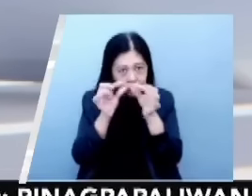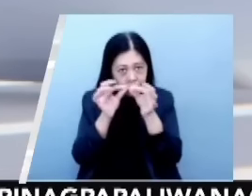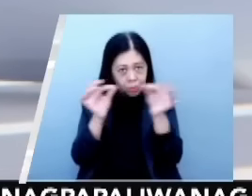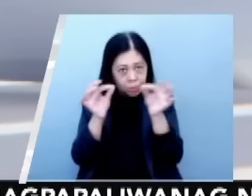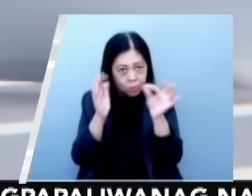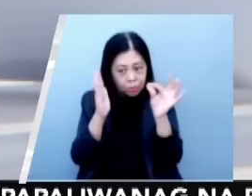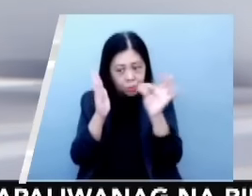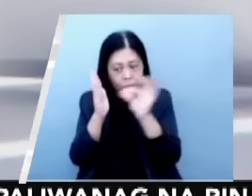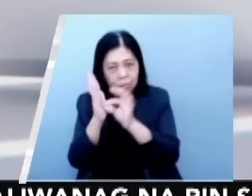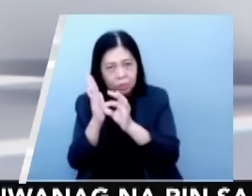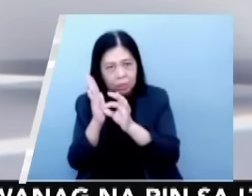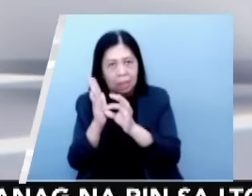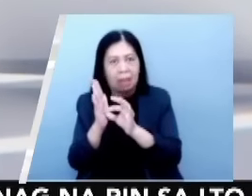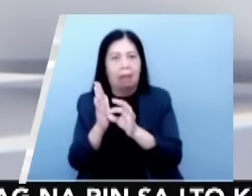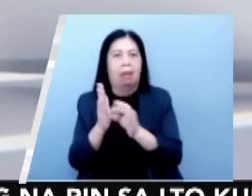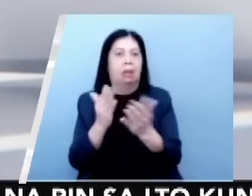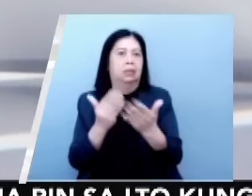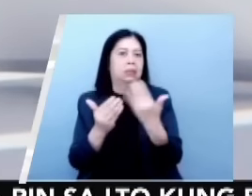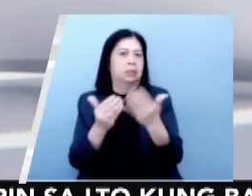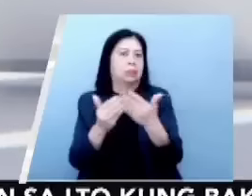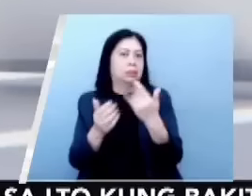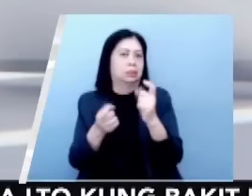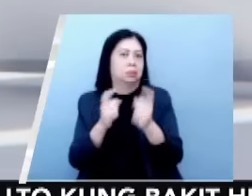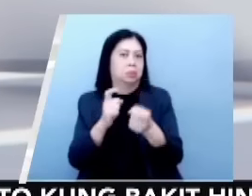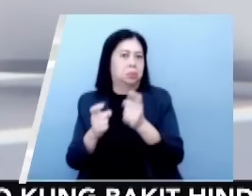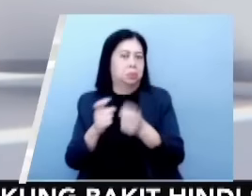na mag-pass sila. I was asked once,